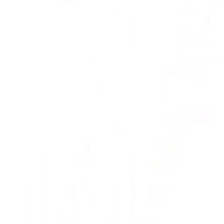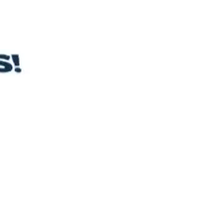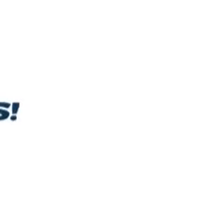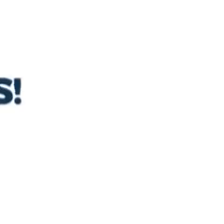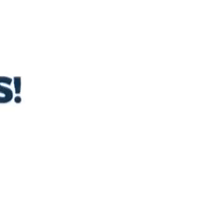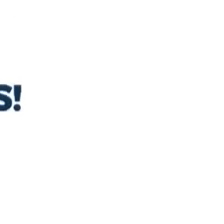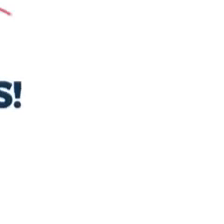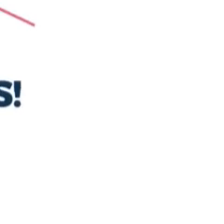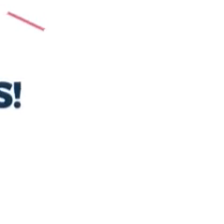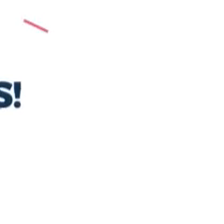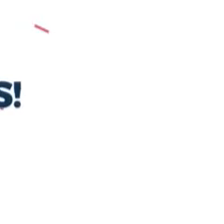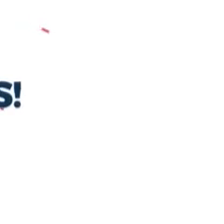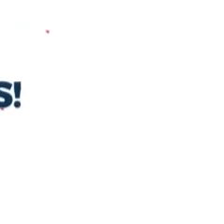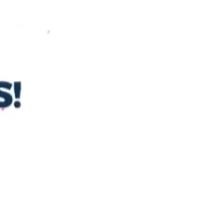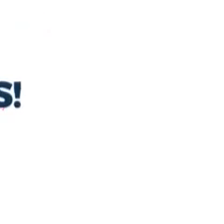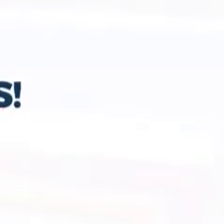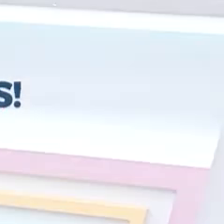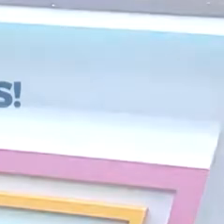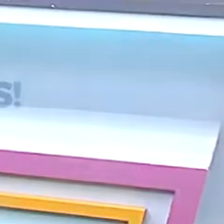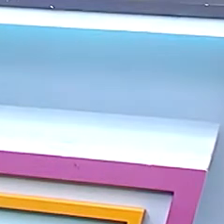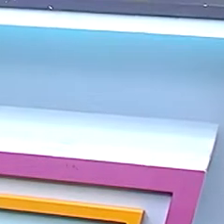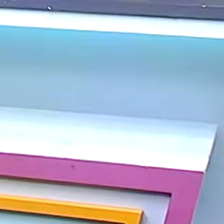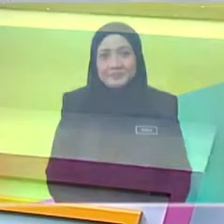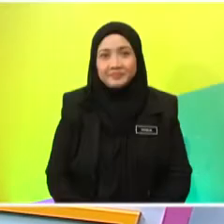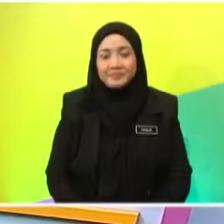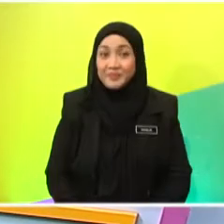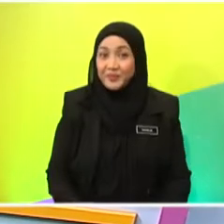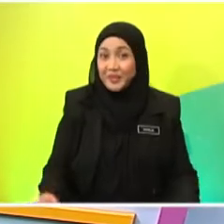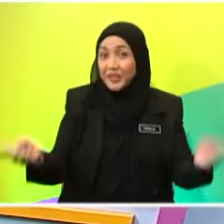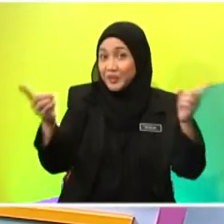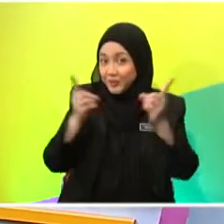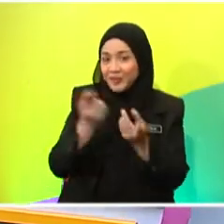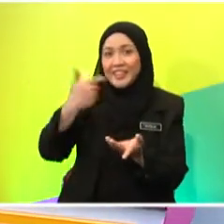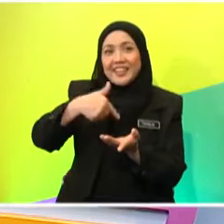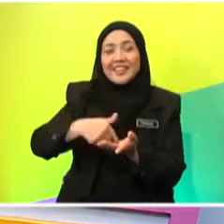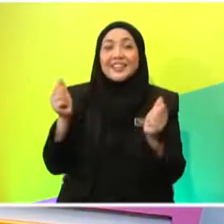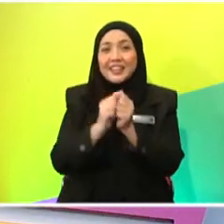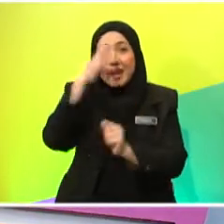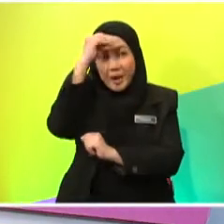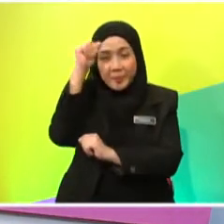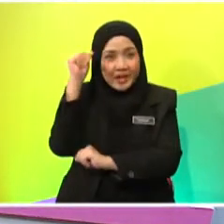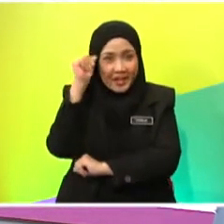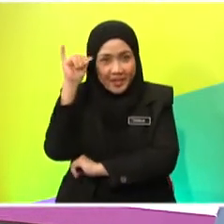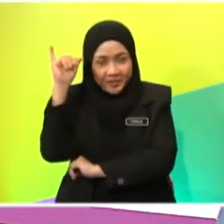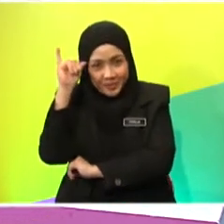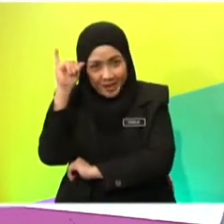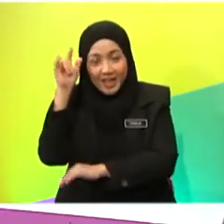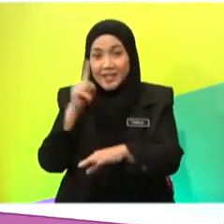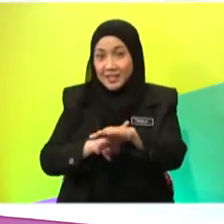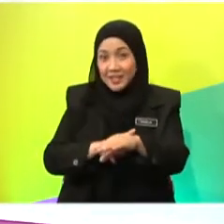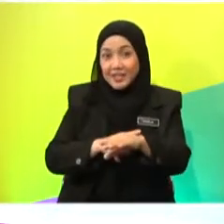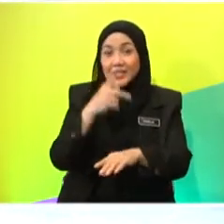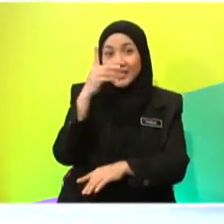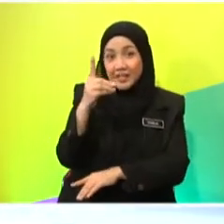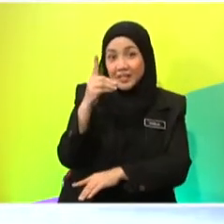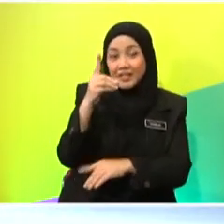Hai Sidik TV GPM warga kembali bersama saya Imam Sufyan Azmi didikte bkpm pada hari